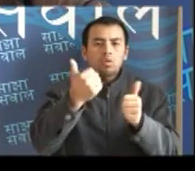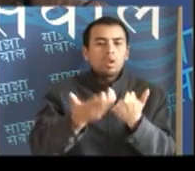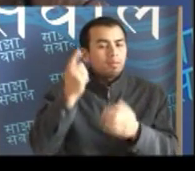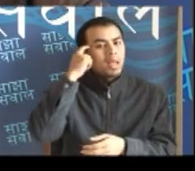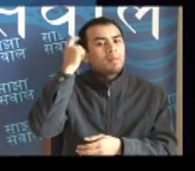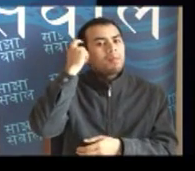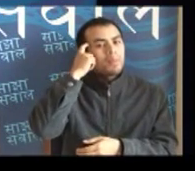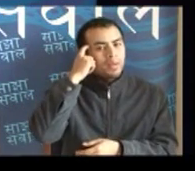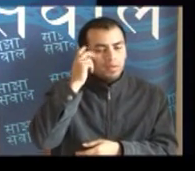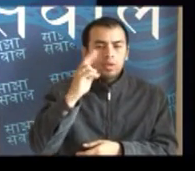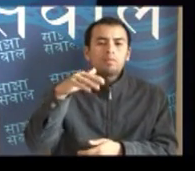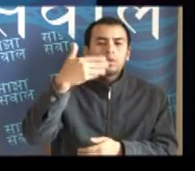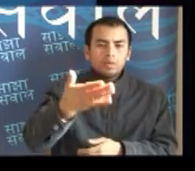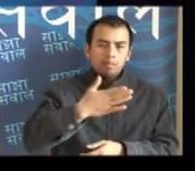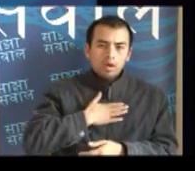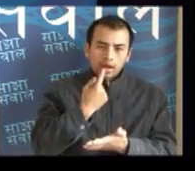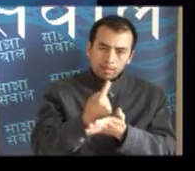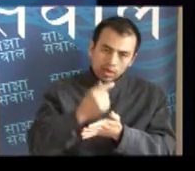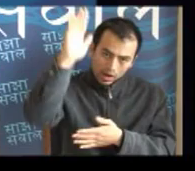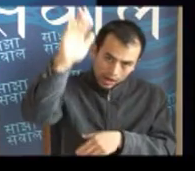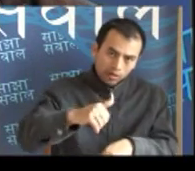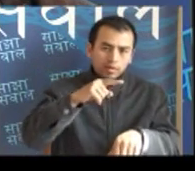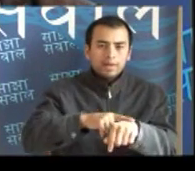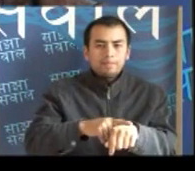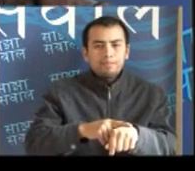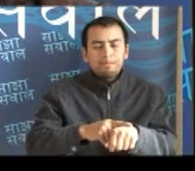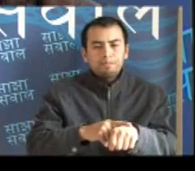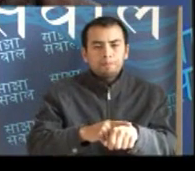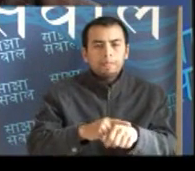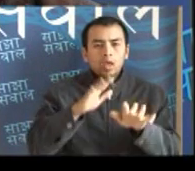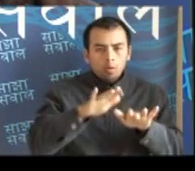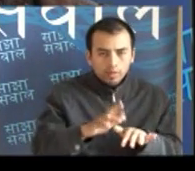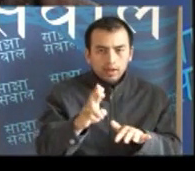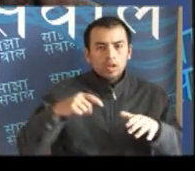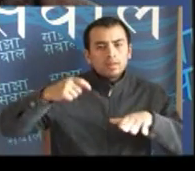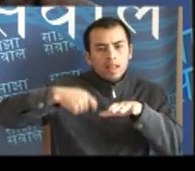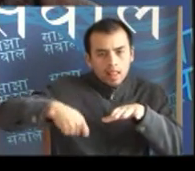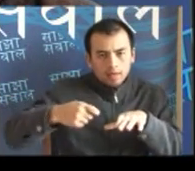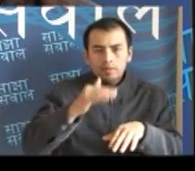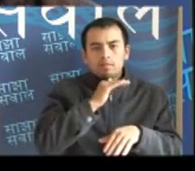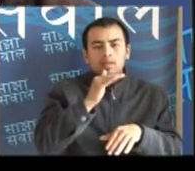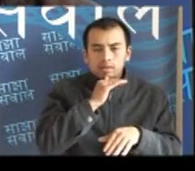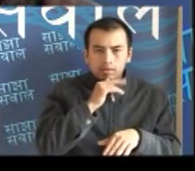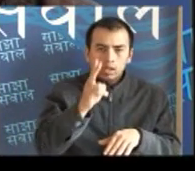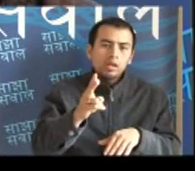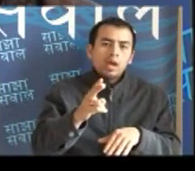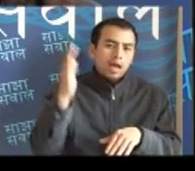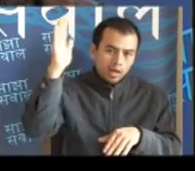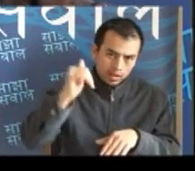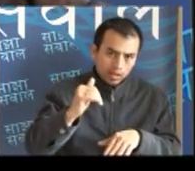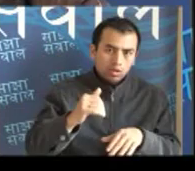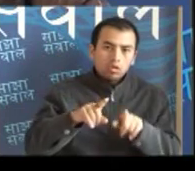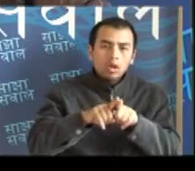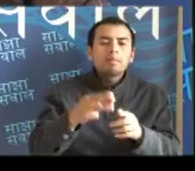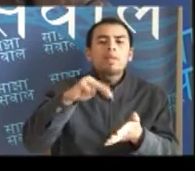एकदम सोचिरहन्थेँ। अनि त्यस पछाडि म काठमाडौँ आउने प्रक्रियामा मैले एउटा कम्प्युटर र सिलाइ बुनाइको त्यही प्रक्रियामा मात्रै म एउटा